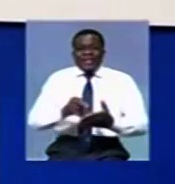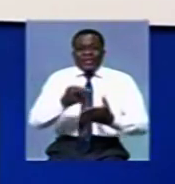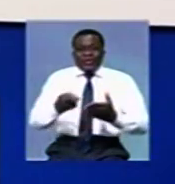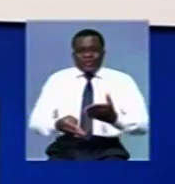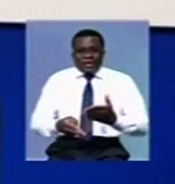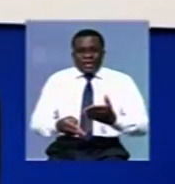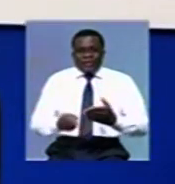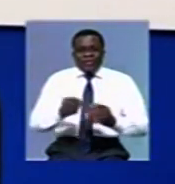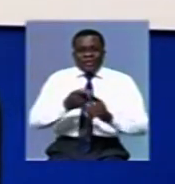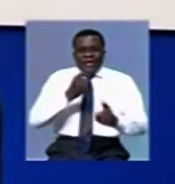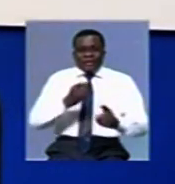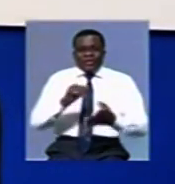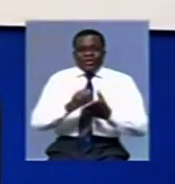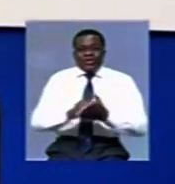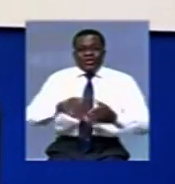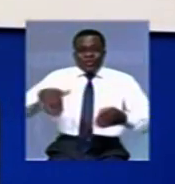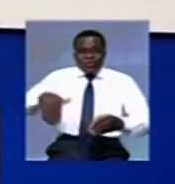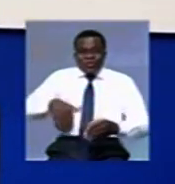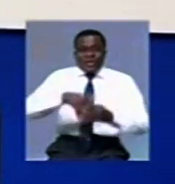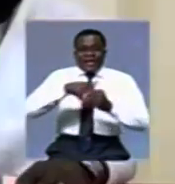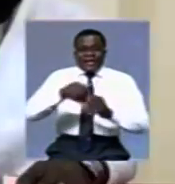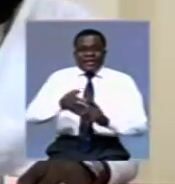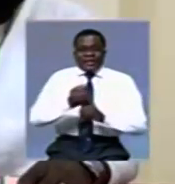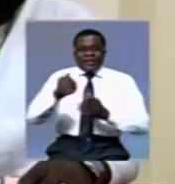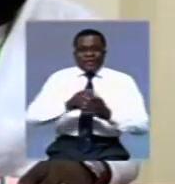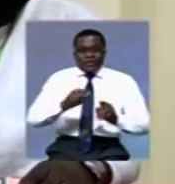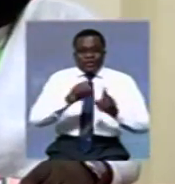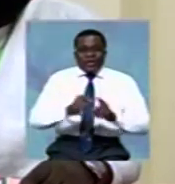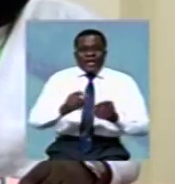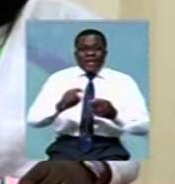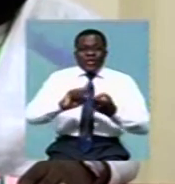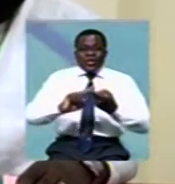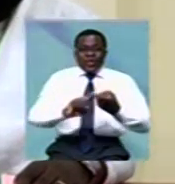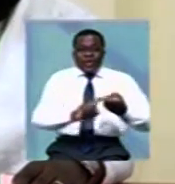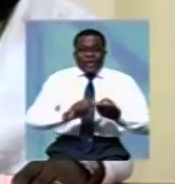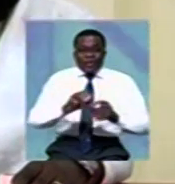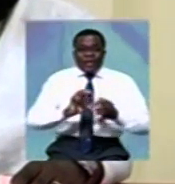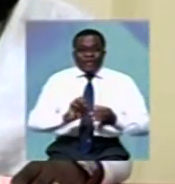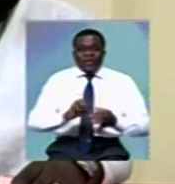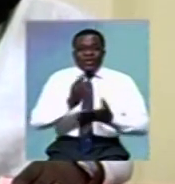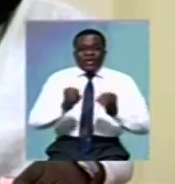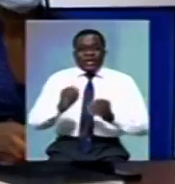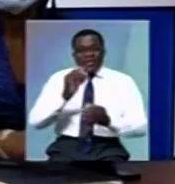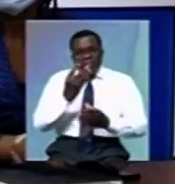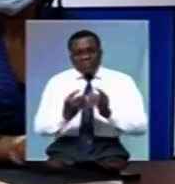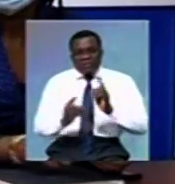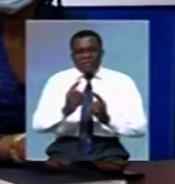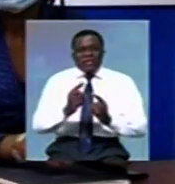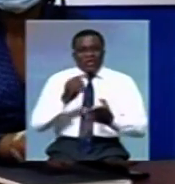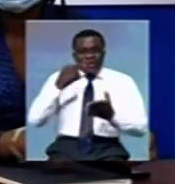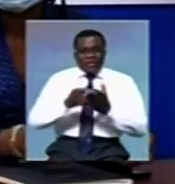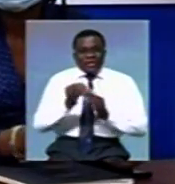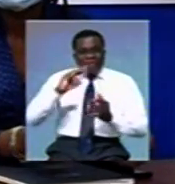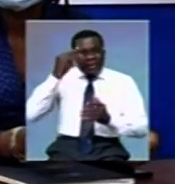résultats. À l'origine de ce mariage qui fixe le nouveau cadre de collaboration, quelques dysfonctionnements constatés par